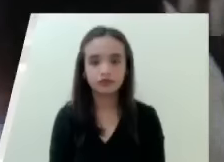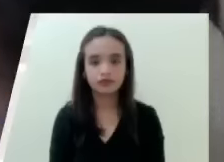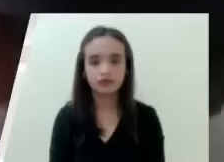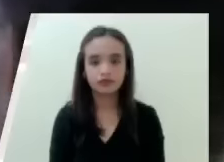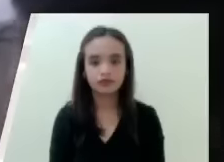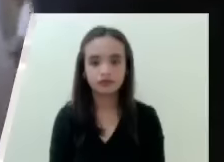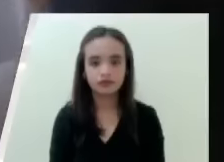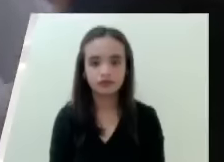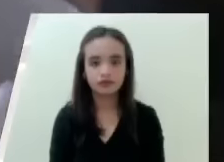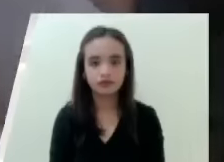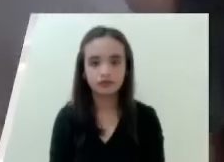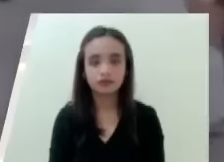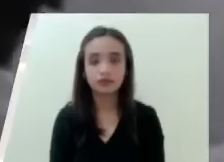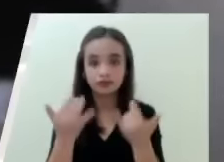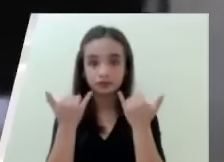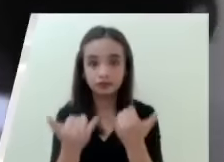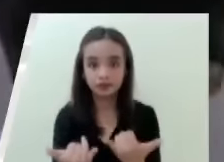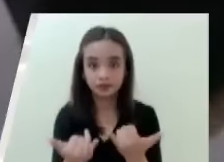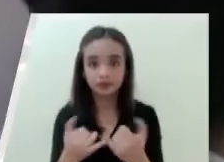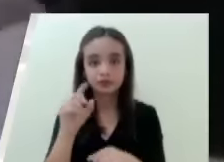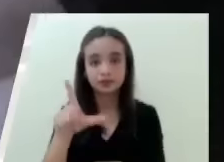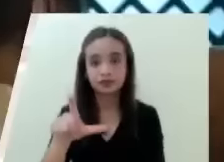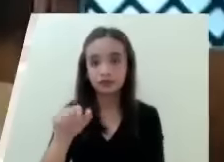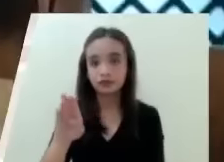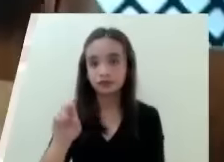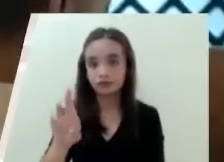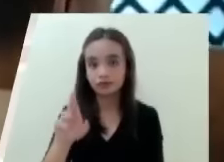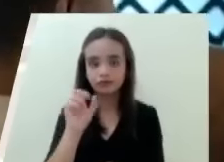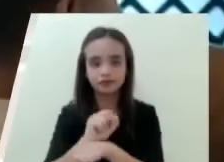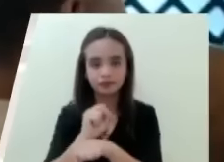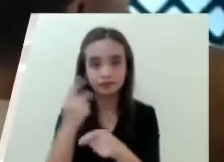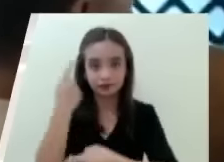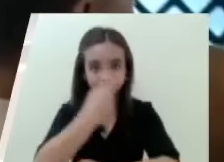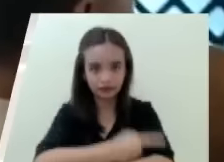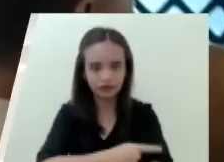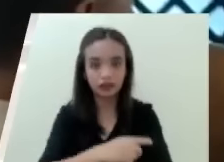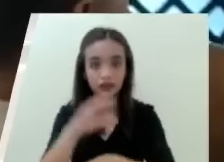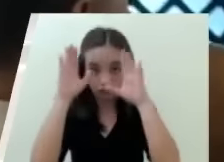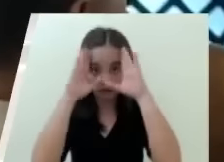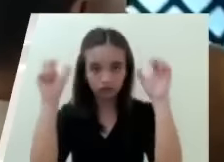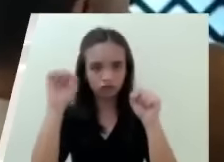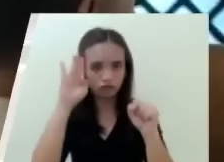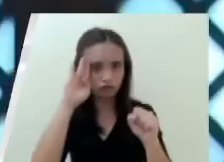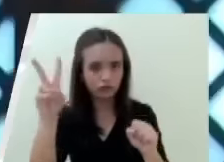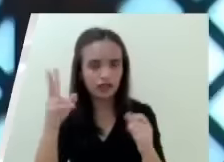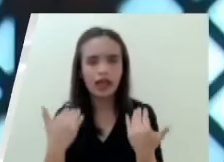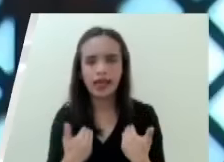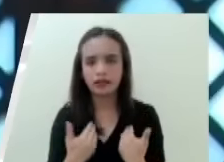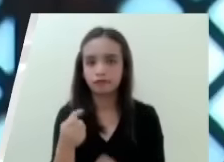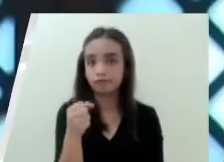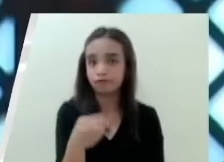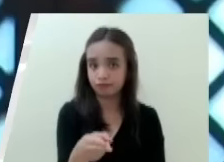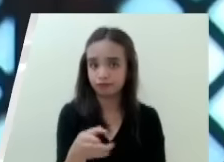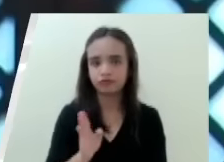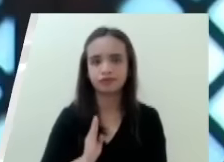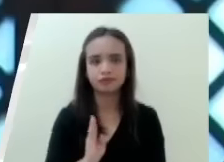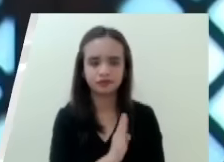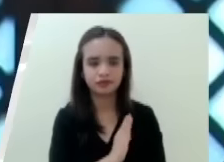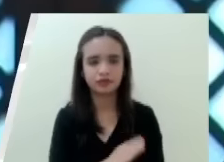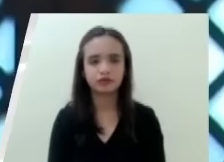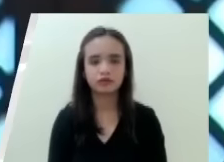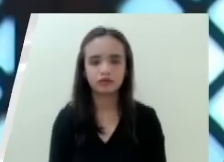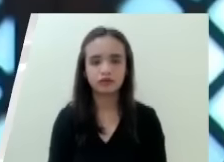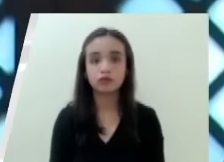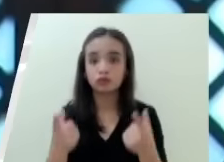Ngayong araw ng paggawa, may utos si Pangulong Bongbong Marcos sa Regional Tripartite Wages and Productivity Boards. To initiate a